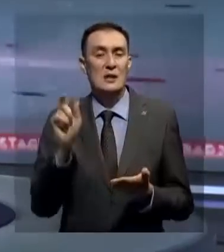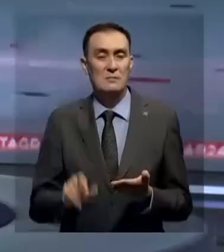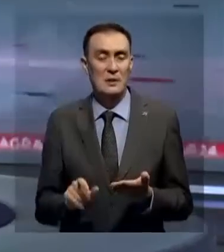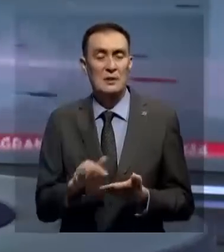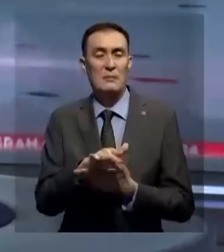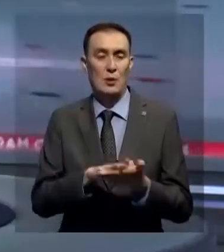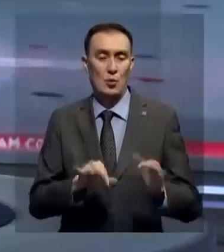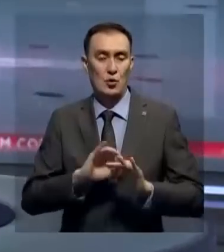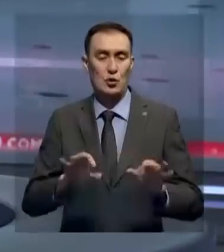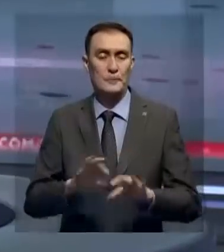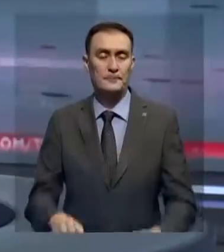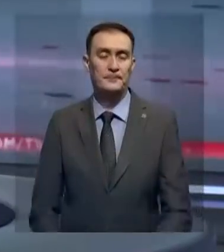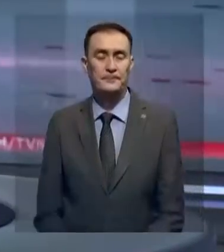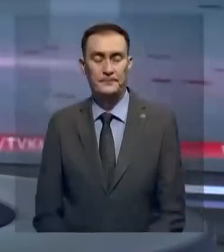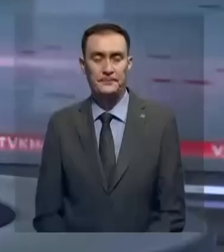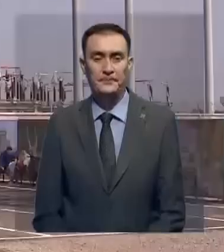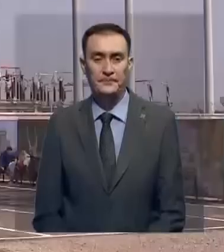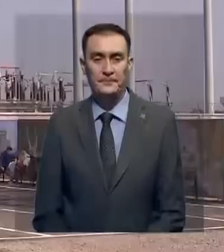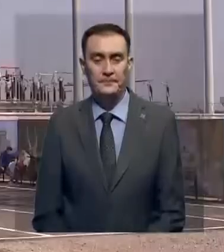Алма Уразбаева расскажет.